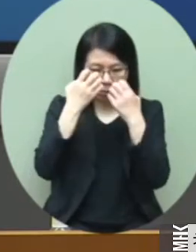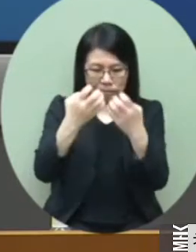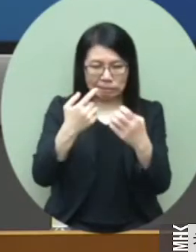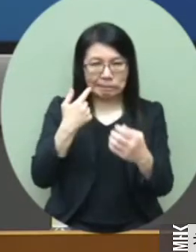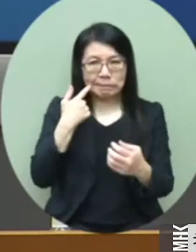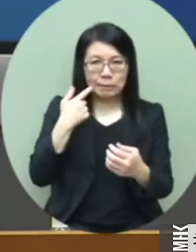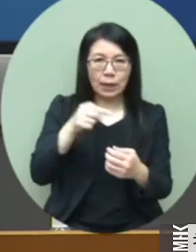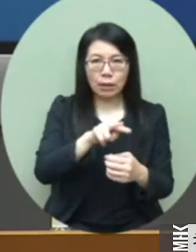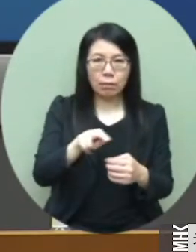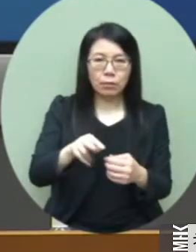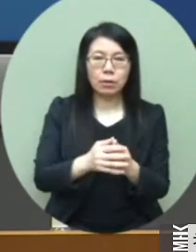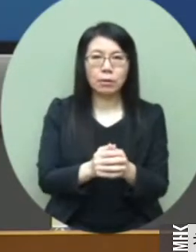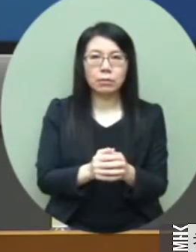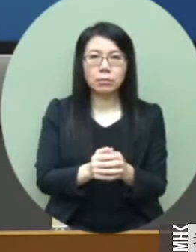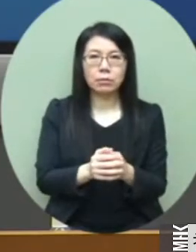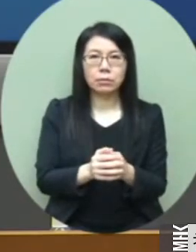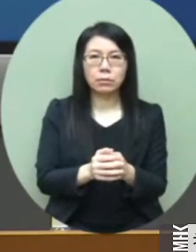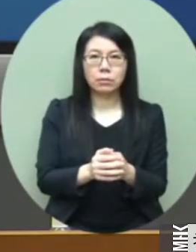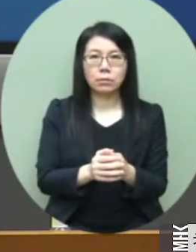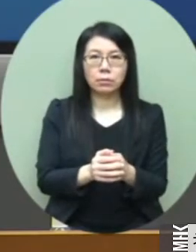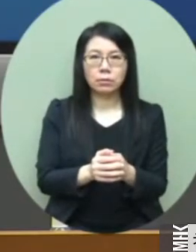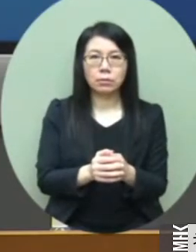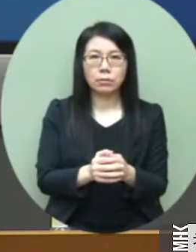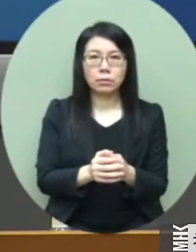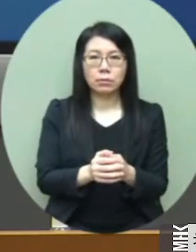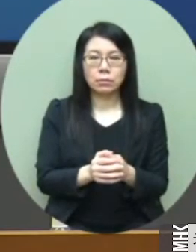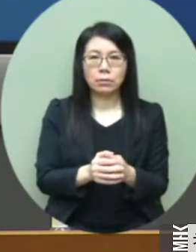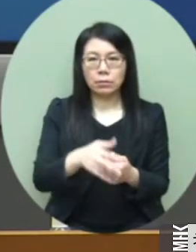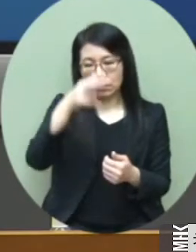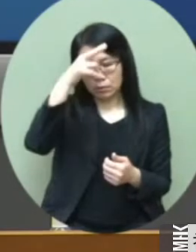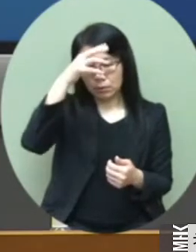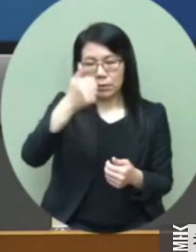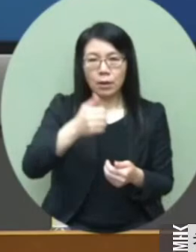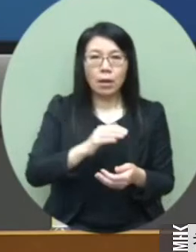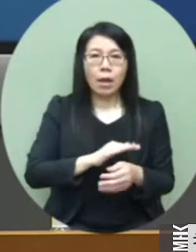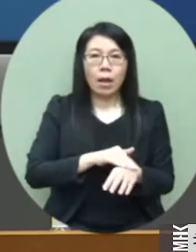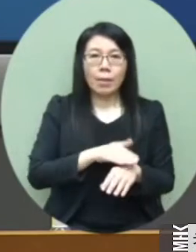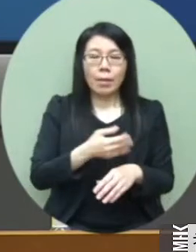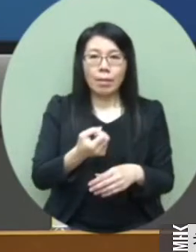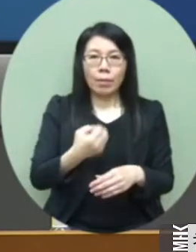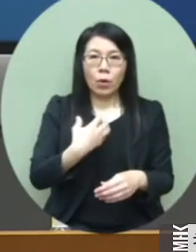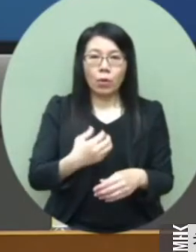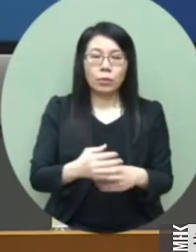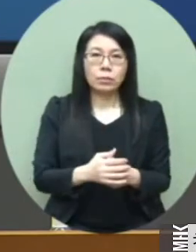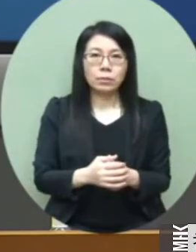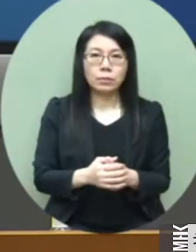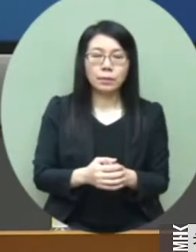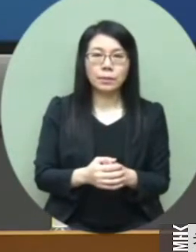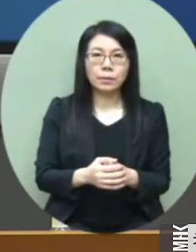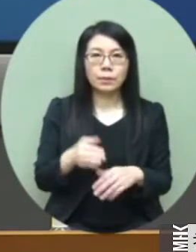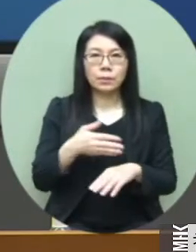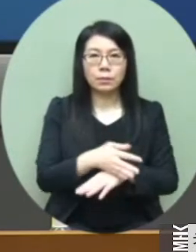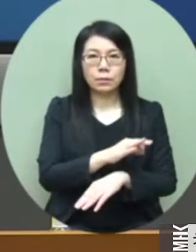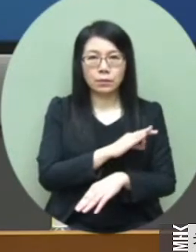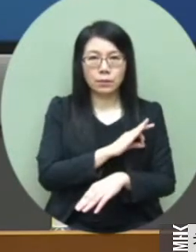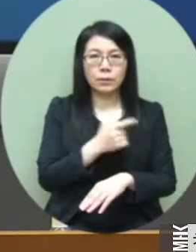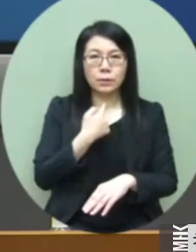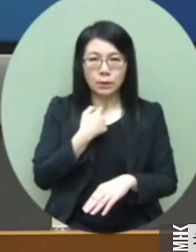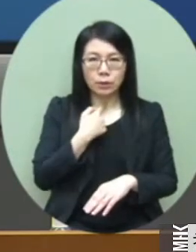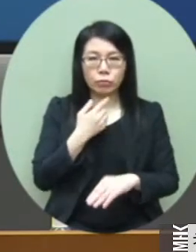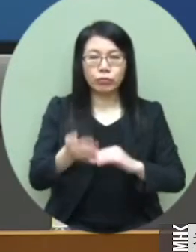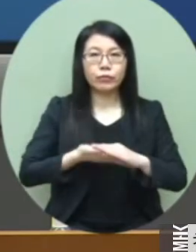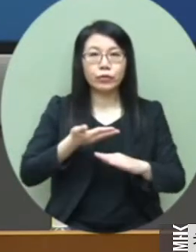我们对刚才行政长官也讲过了，一方面我们社会要复常，第二方面